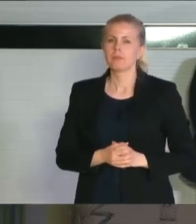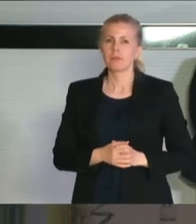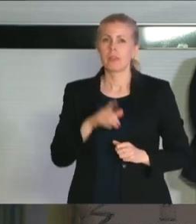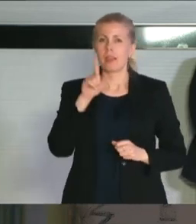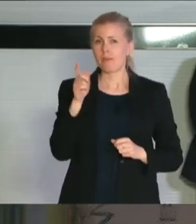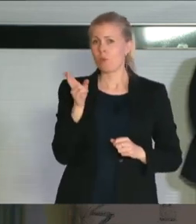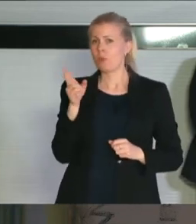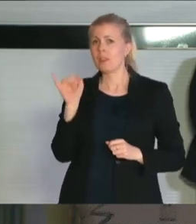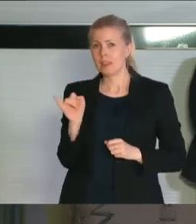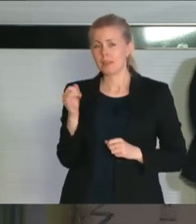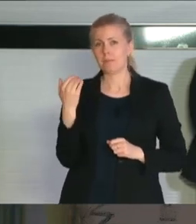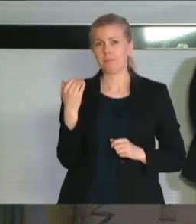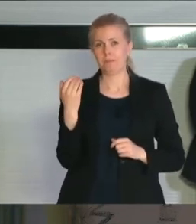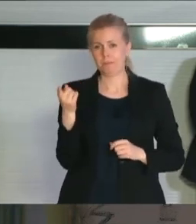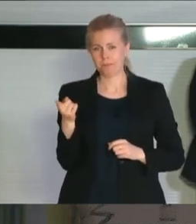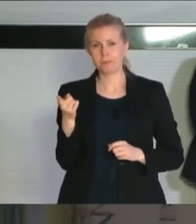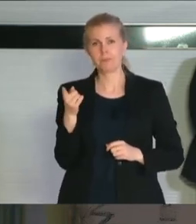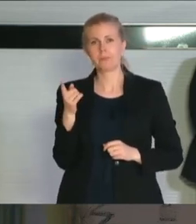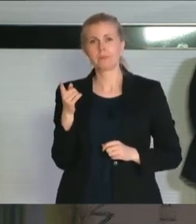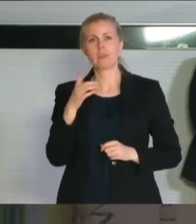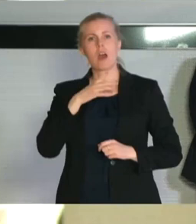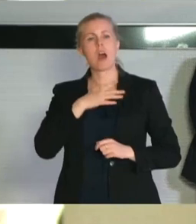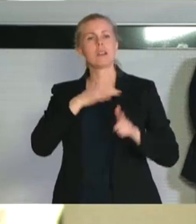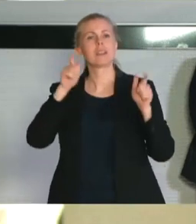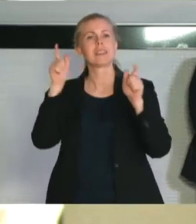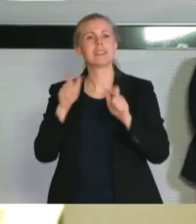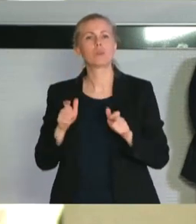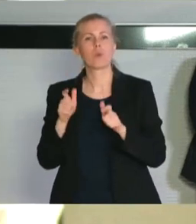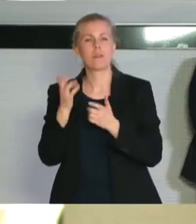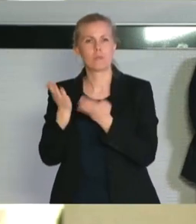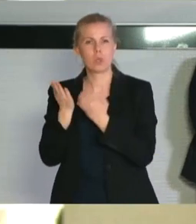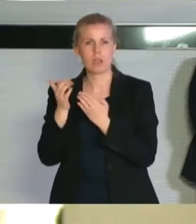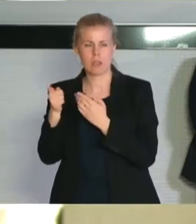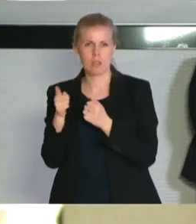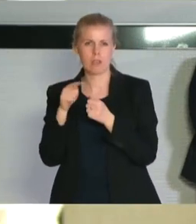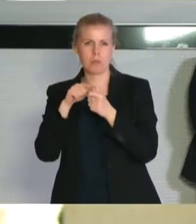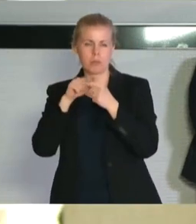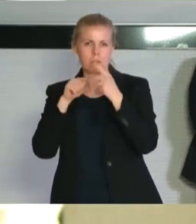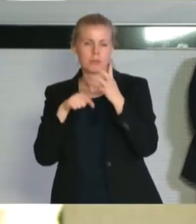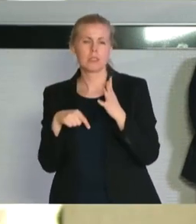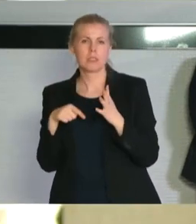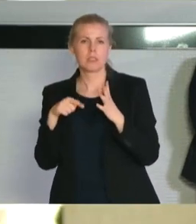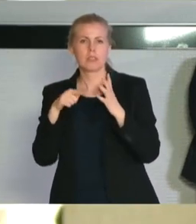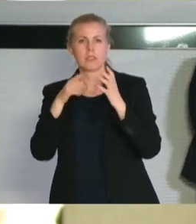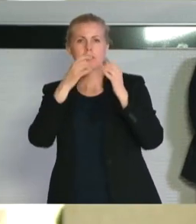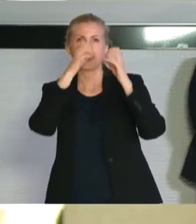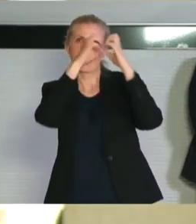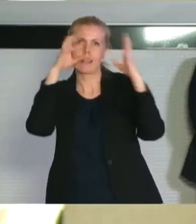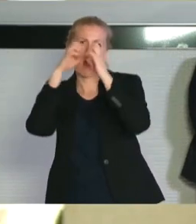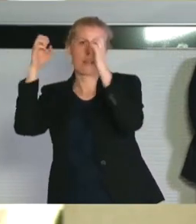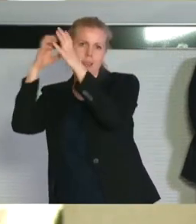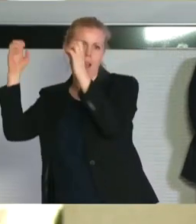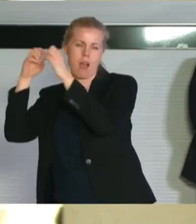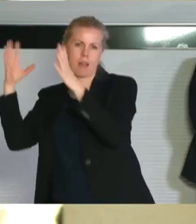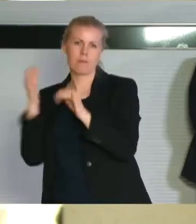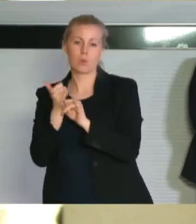FHI har jo en sånn risikovurdering med ulike scenarier som gjelder